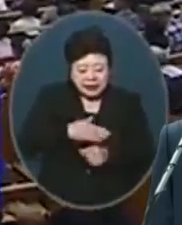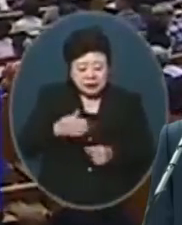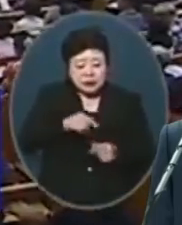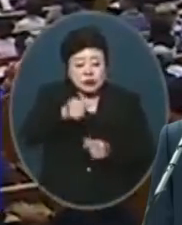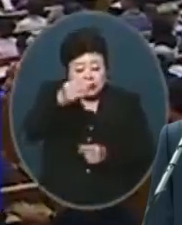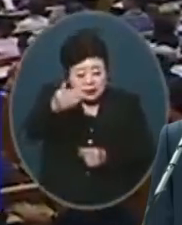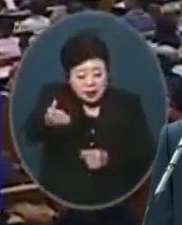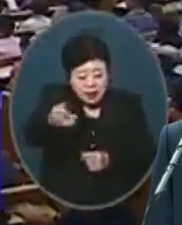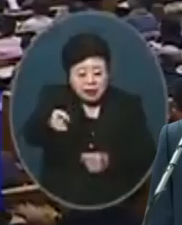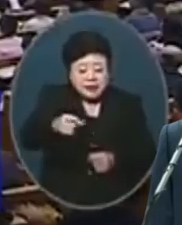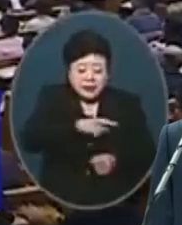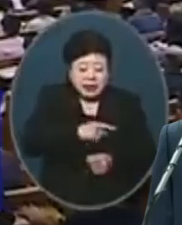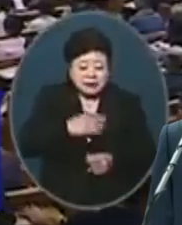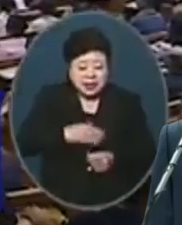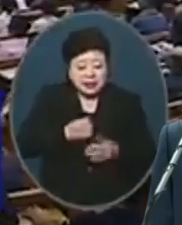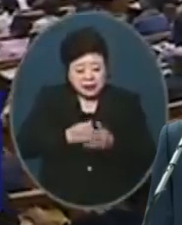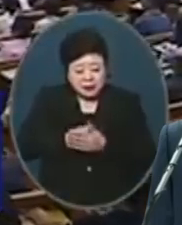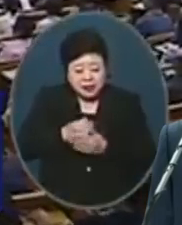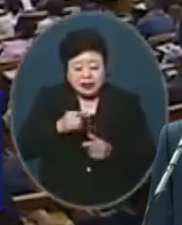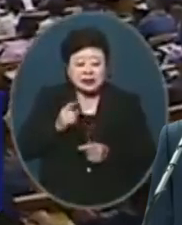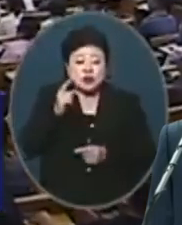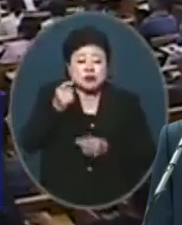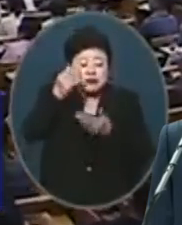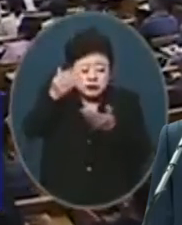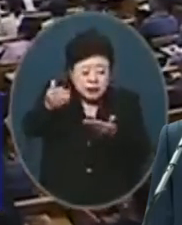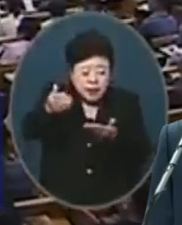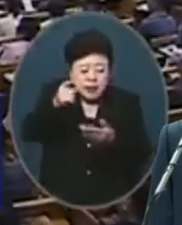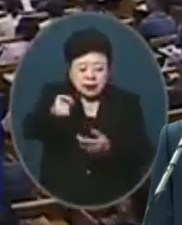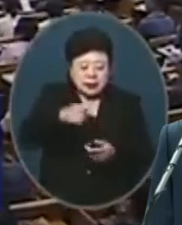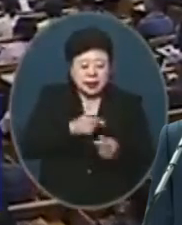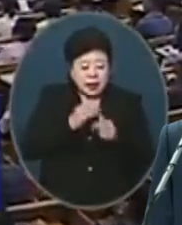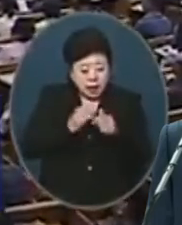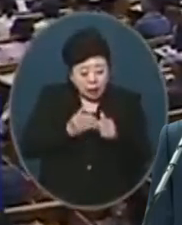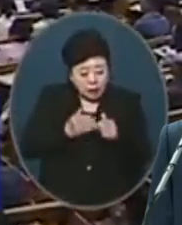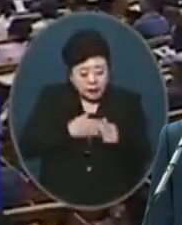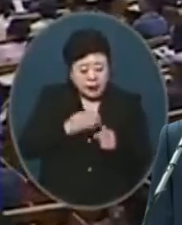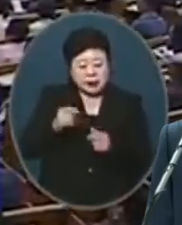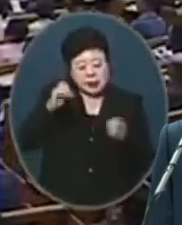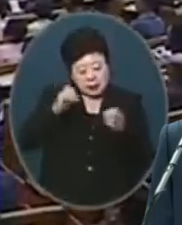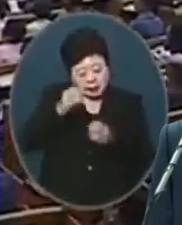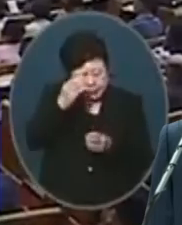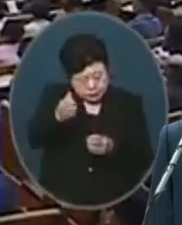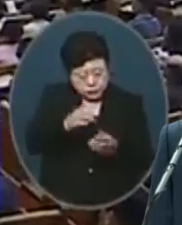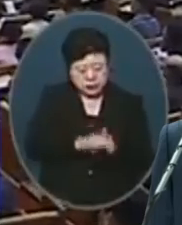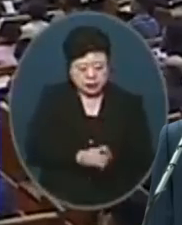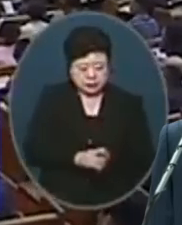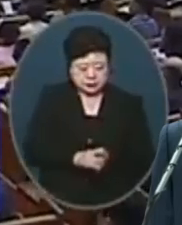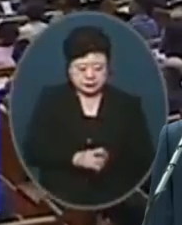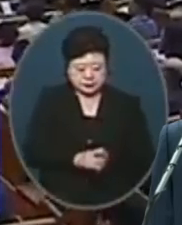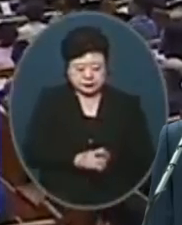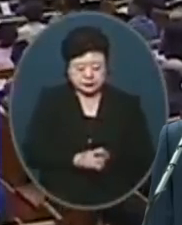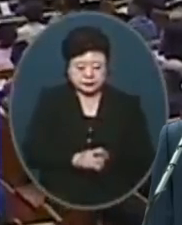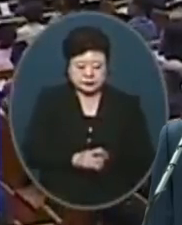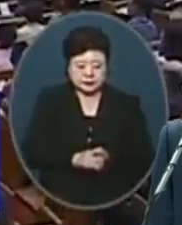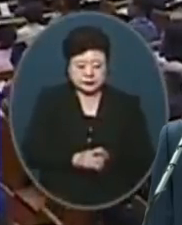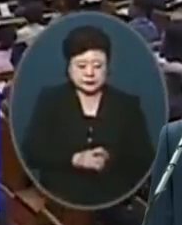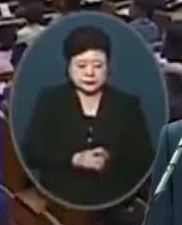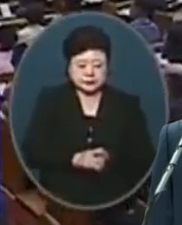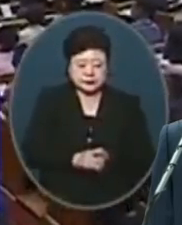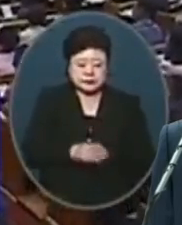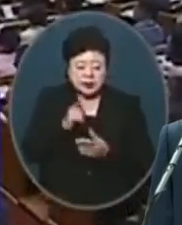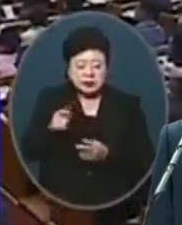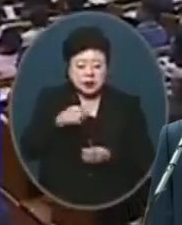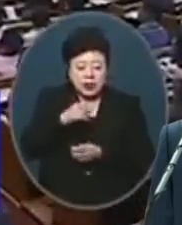건지리라. 그가 내 이름을 안 적 내가 그를 높이리라. 그가 내게 간구하리니 그가 내가 그에게 응답하리라.